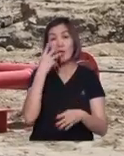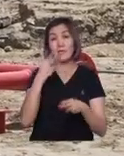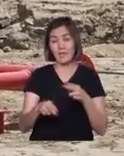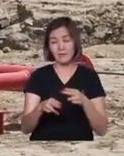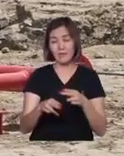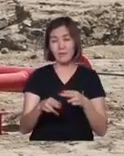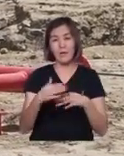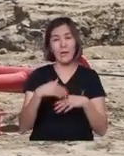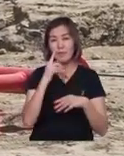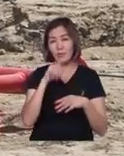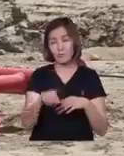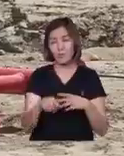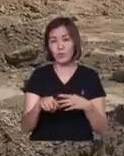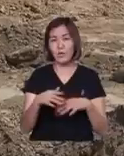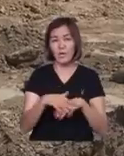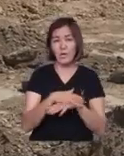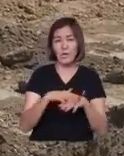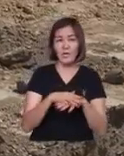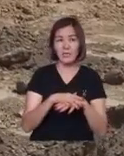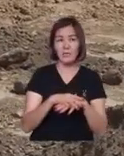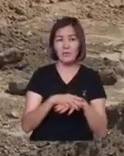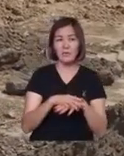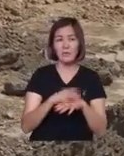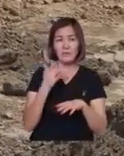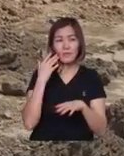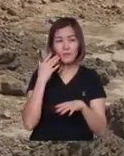бітіреміз, жергілікті билікпен халық сынына қалмаймыз деп отыр.